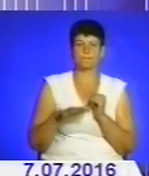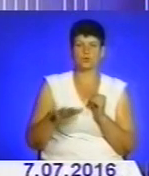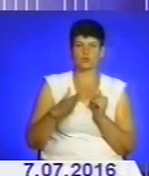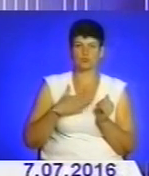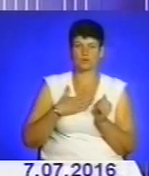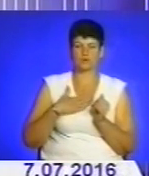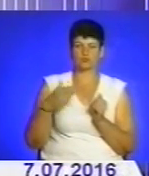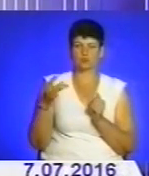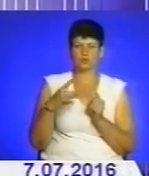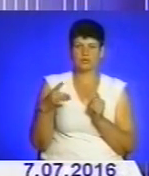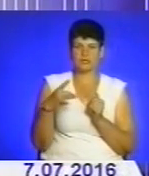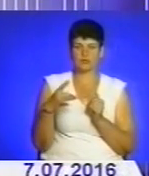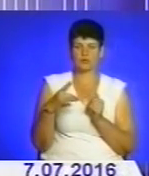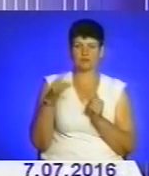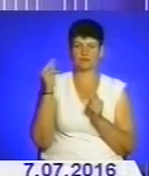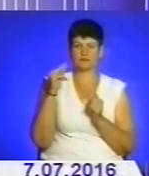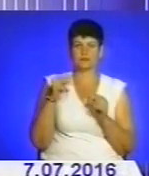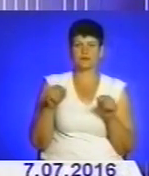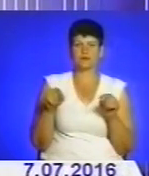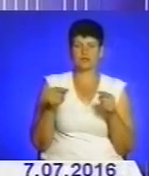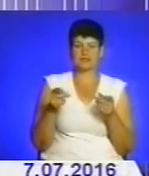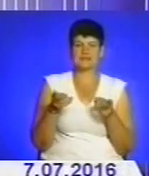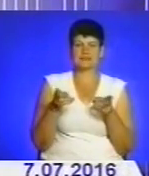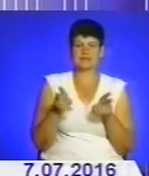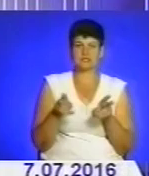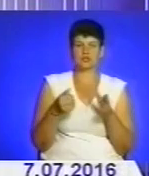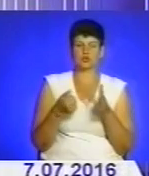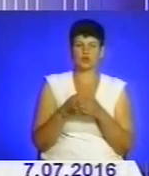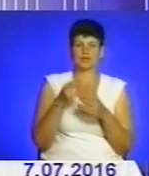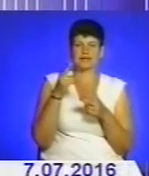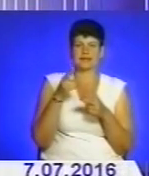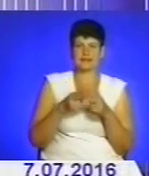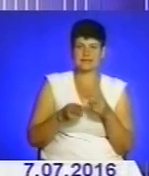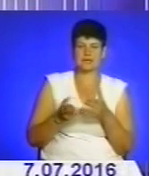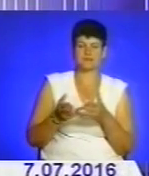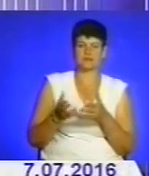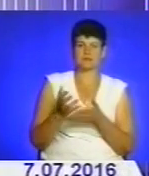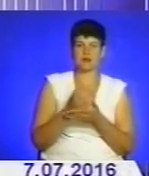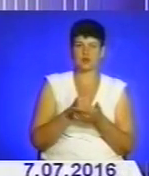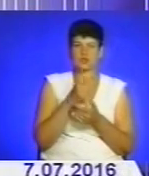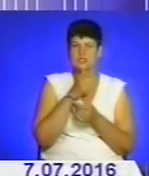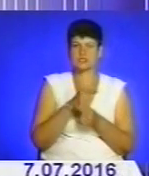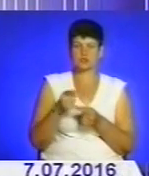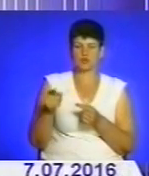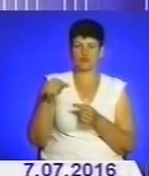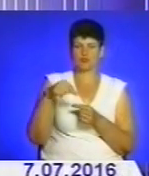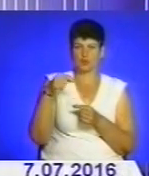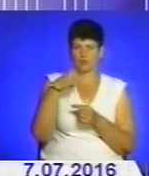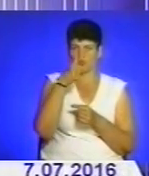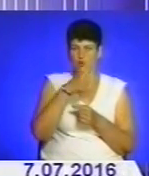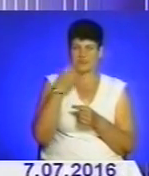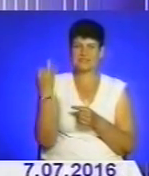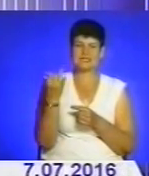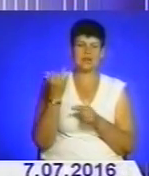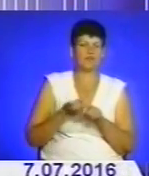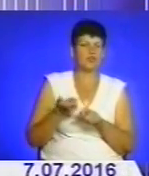районі, і ця врожайність приблизно так і залишиться, я думаю, до кінця збирального сезону. Цього року цікавий рік, тому що